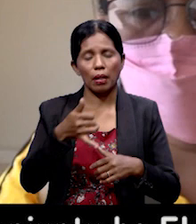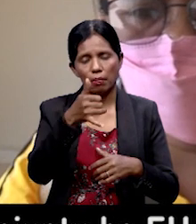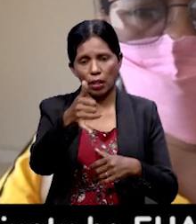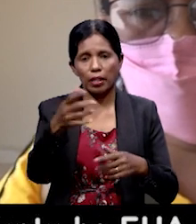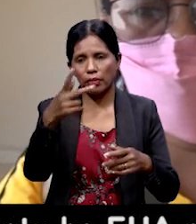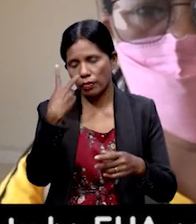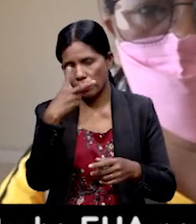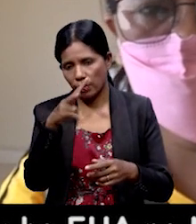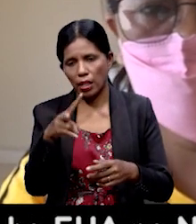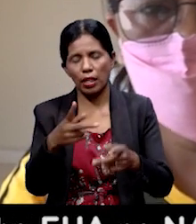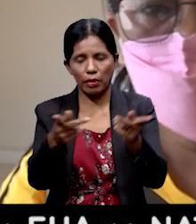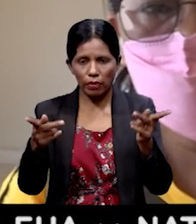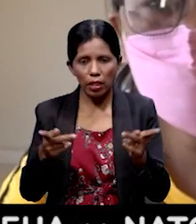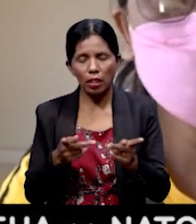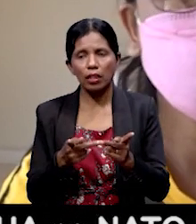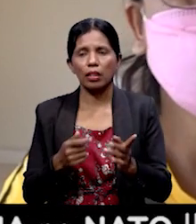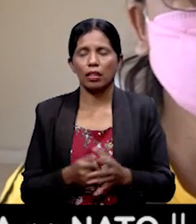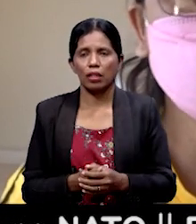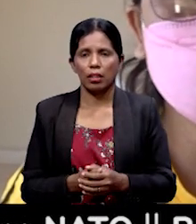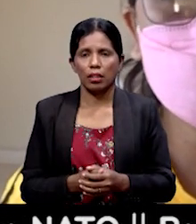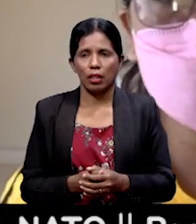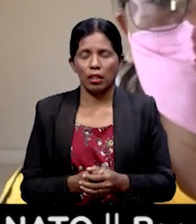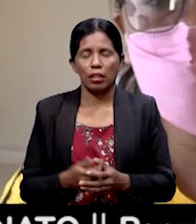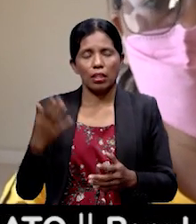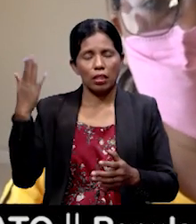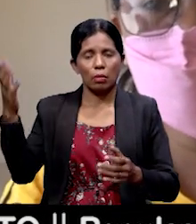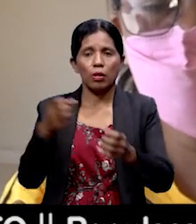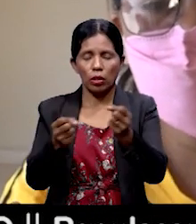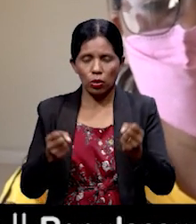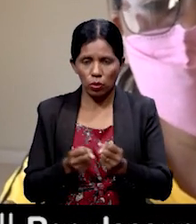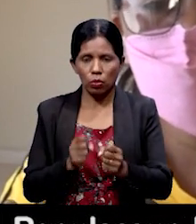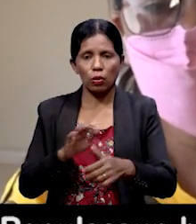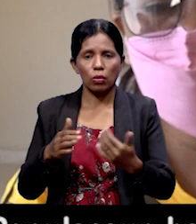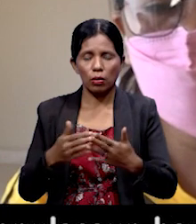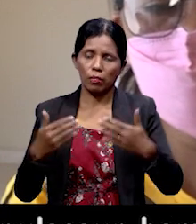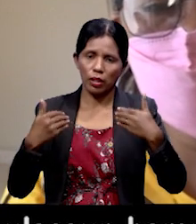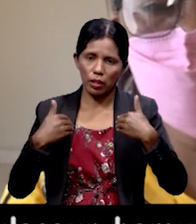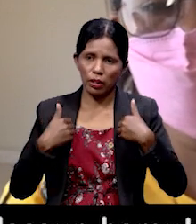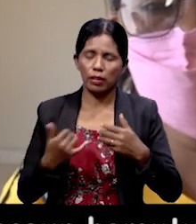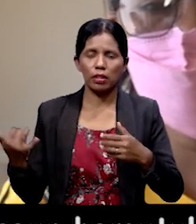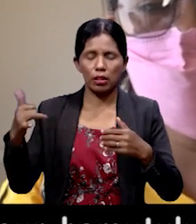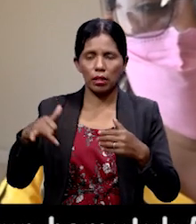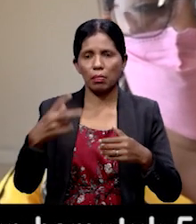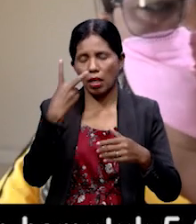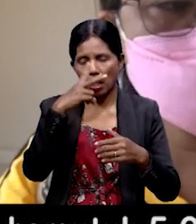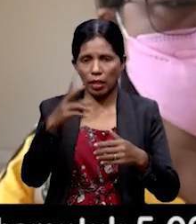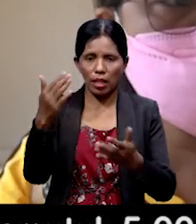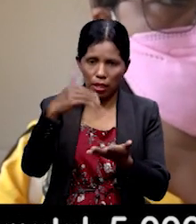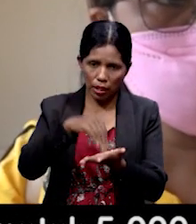fatin nebe maka ia neba ia suku sira hutu nebe magia sira ba hare